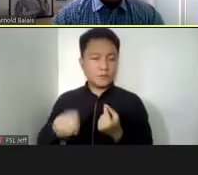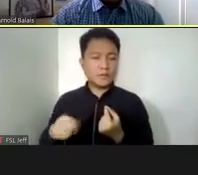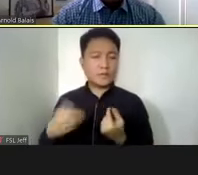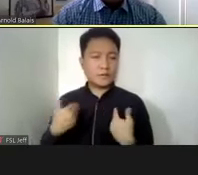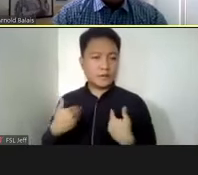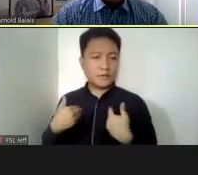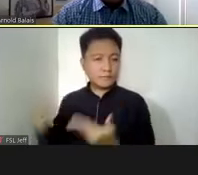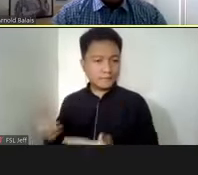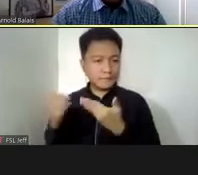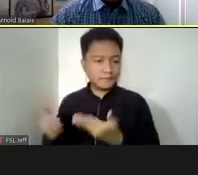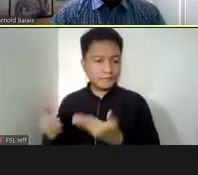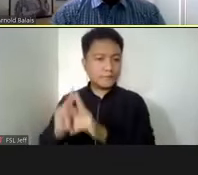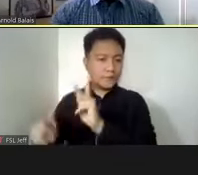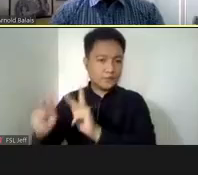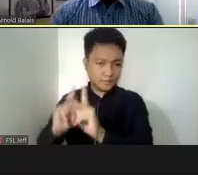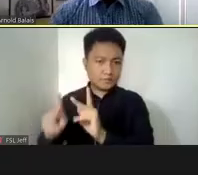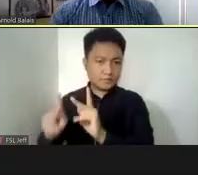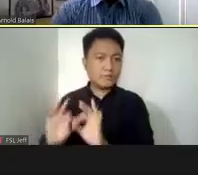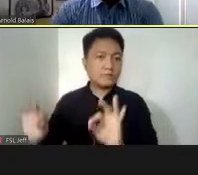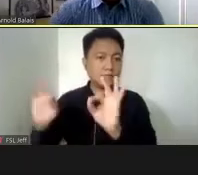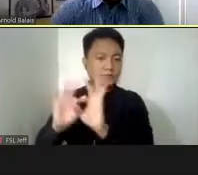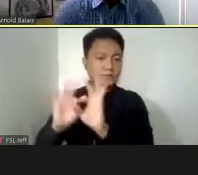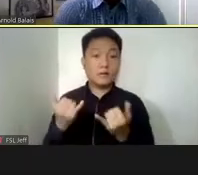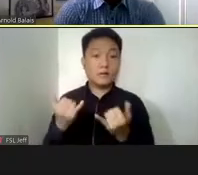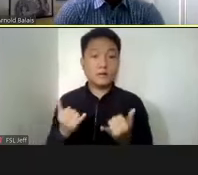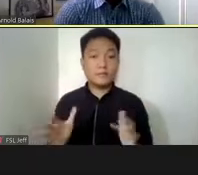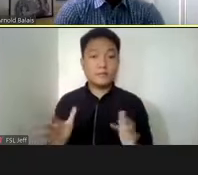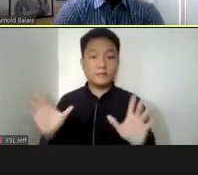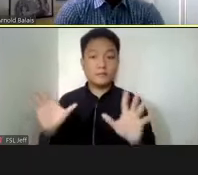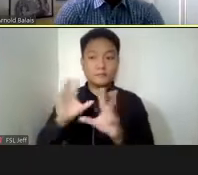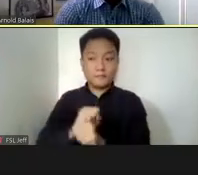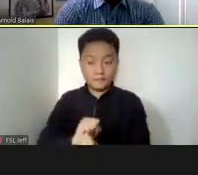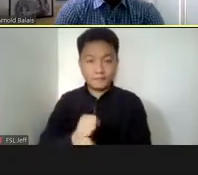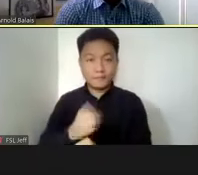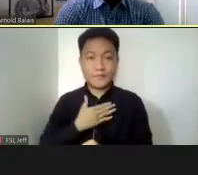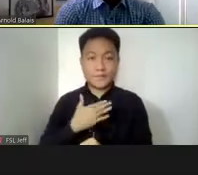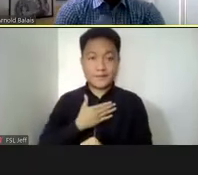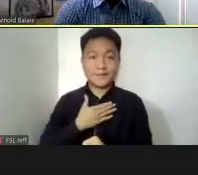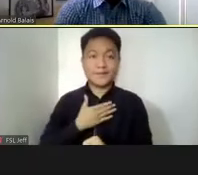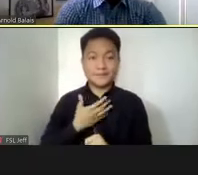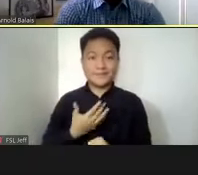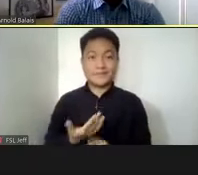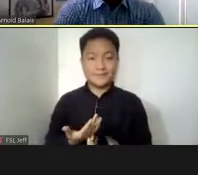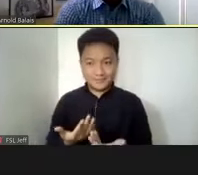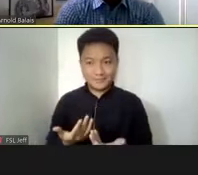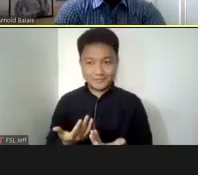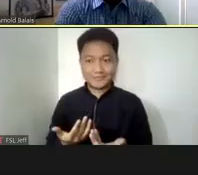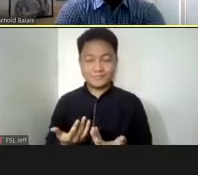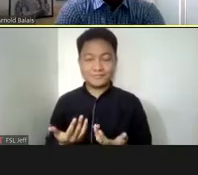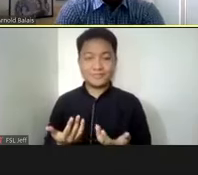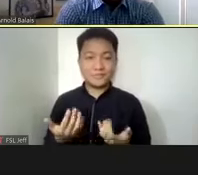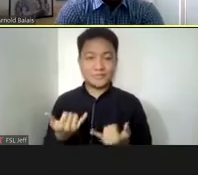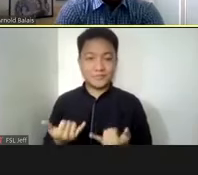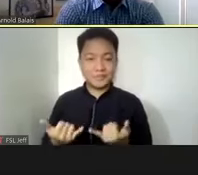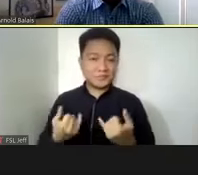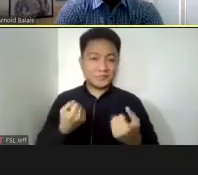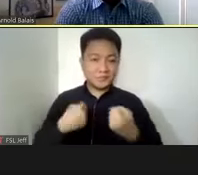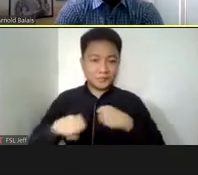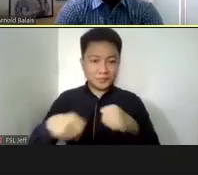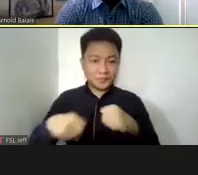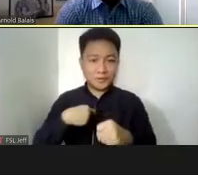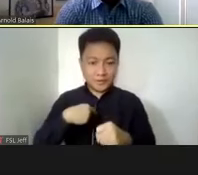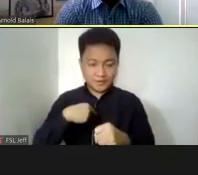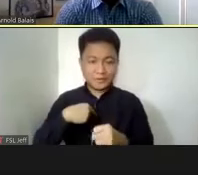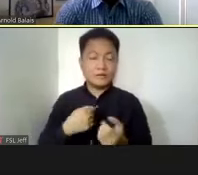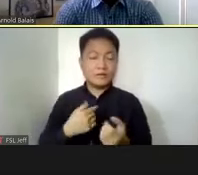is helping other kids na may mga disability. Sa kanila namin pinapasa eh, what we learned during our time